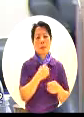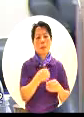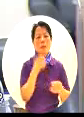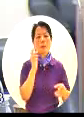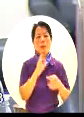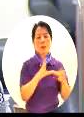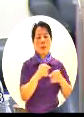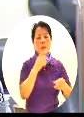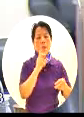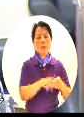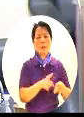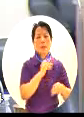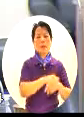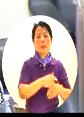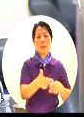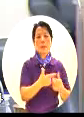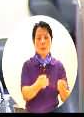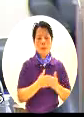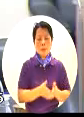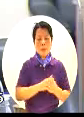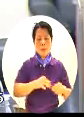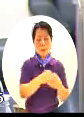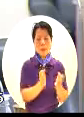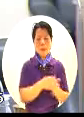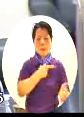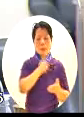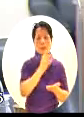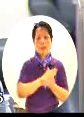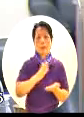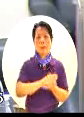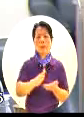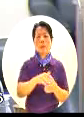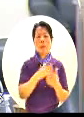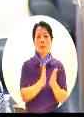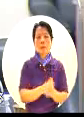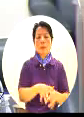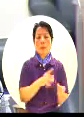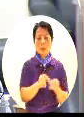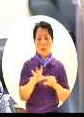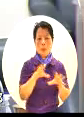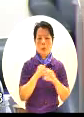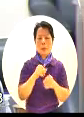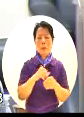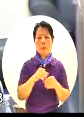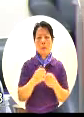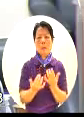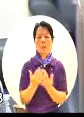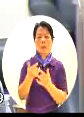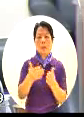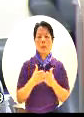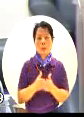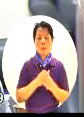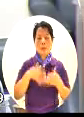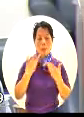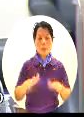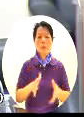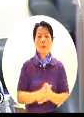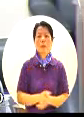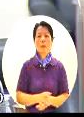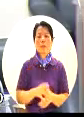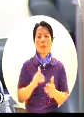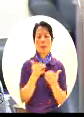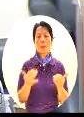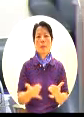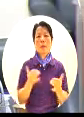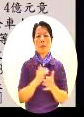希望立即的去处理的哈。结果那你主善了哈，谁讲有人非常多哈？我们大